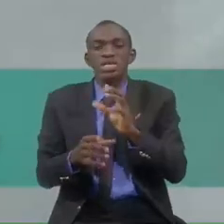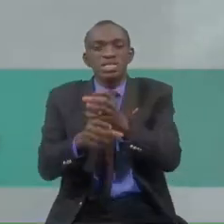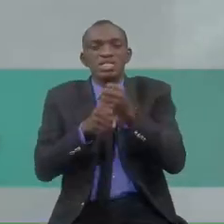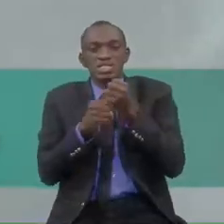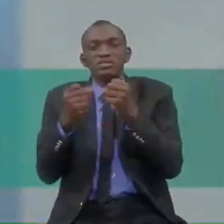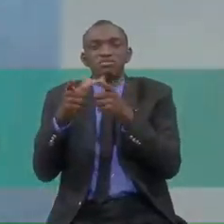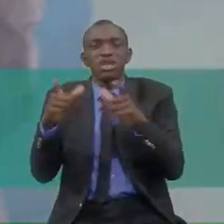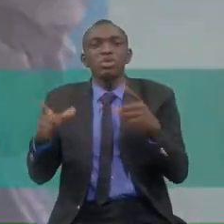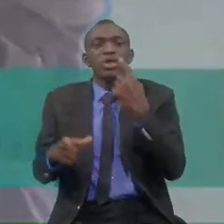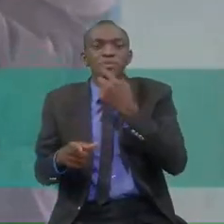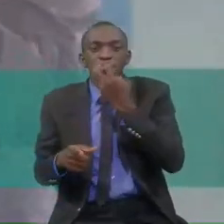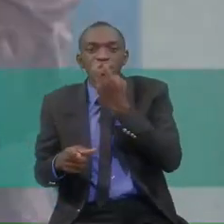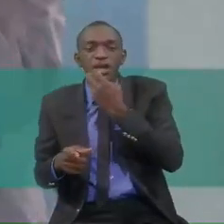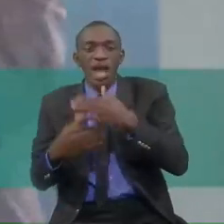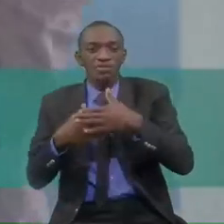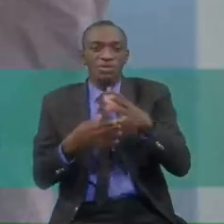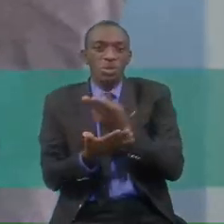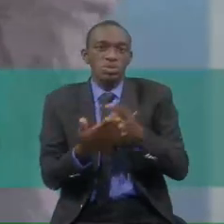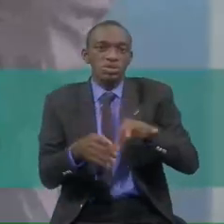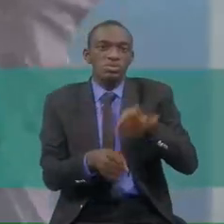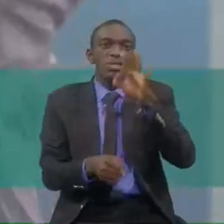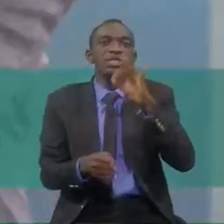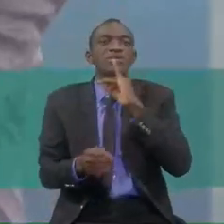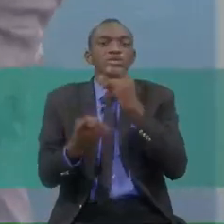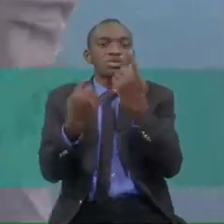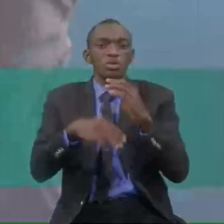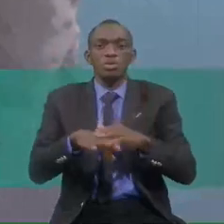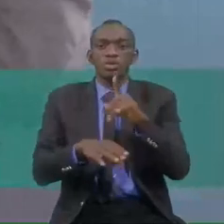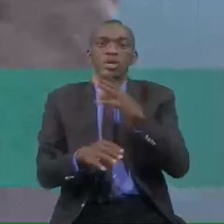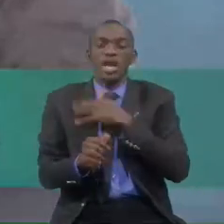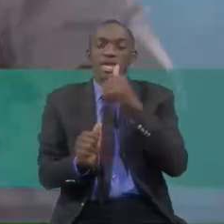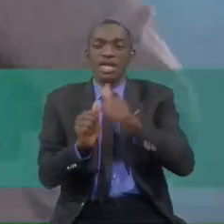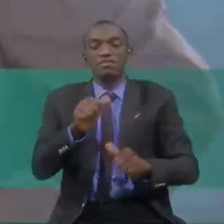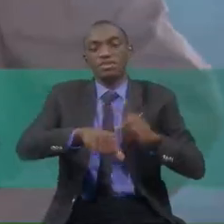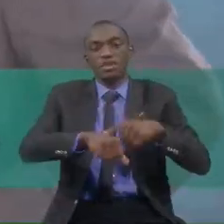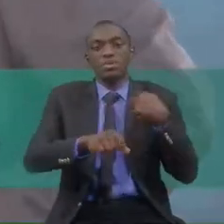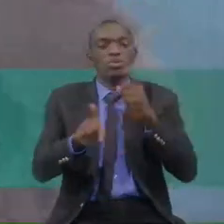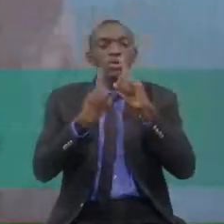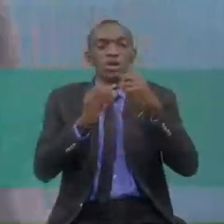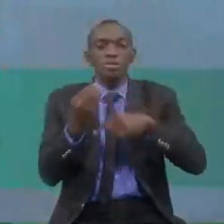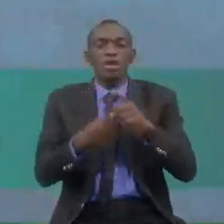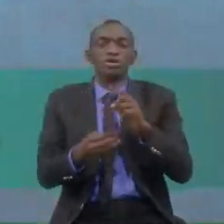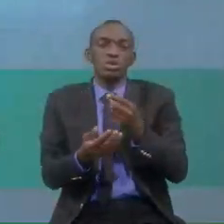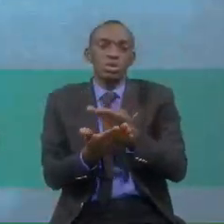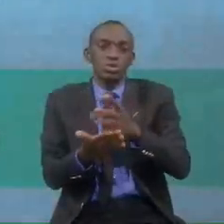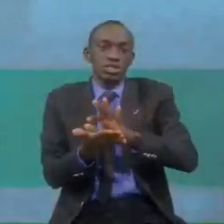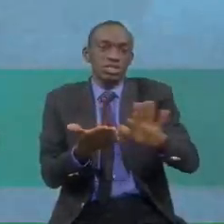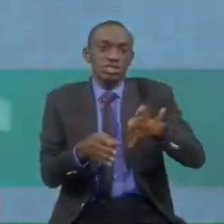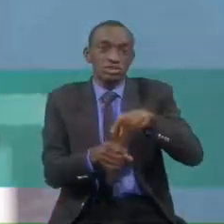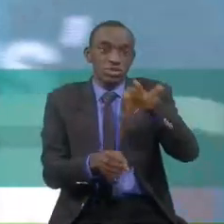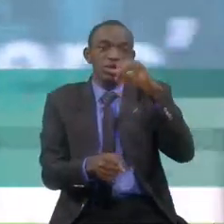recevrez une langue, le Saint-Esprit se venant sur vous. Et chaque fois qu'on parle du Saint-Esprit, quelqu'un